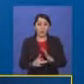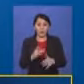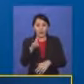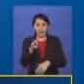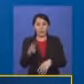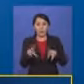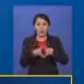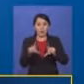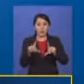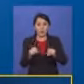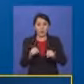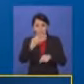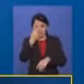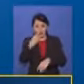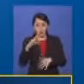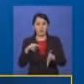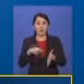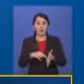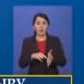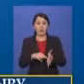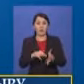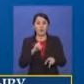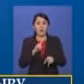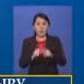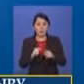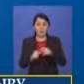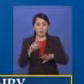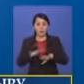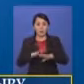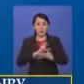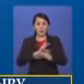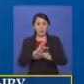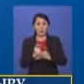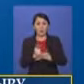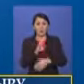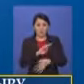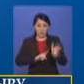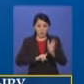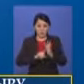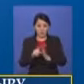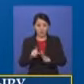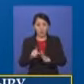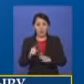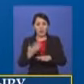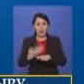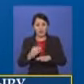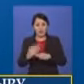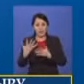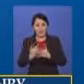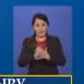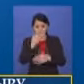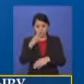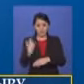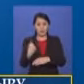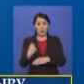басқармалармен бірлесе отырып, дәрі-дәрмек бағасын тұрақтандыру және жеткілікті қорды қамтамасыз ету жөніндегі жұмыстар басталды. Алынған несие қаражатына препараттар